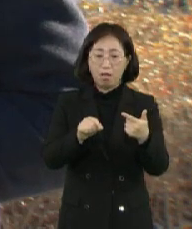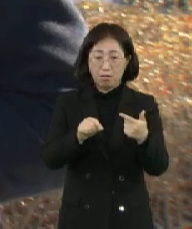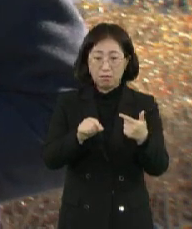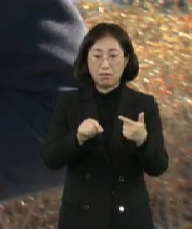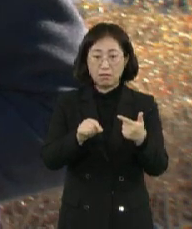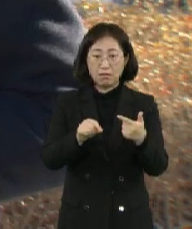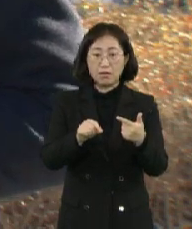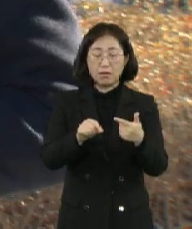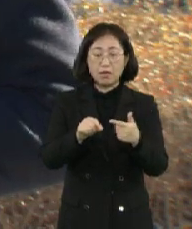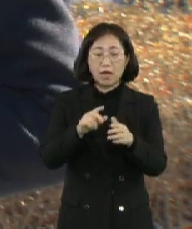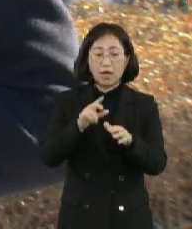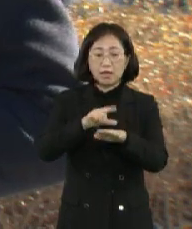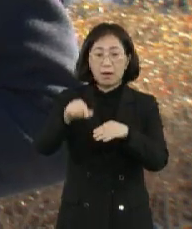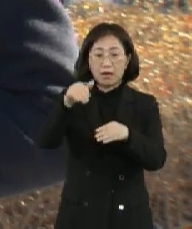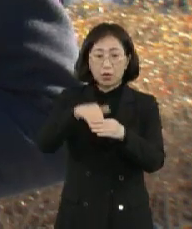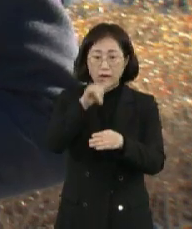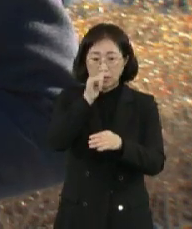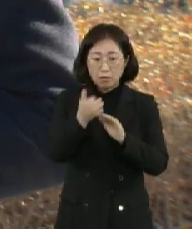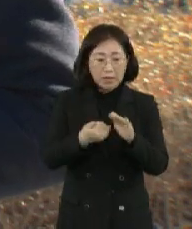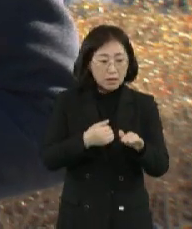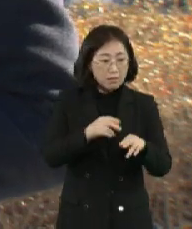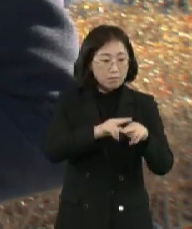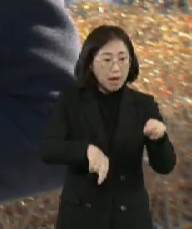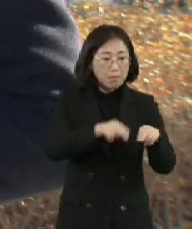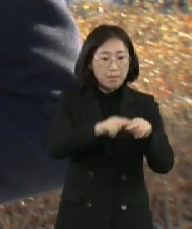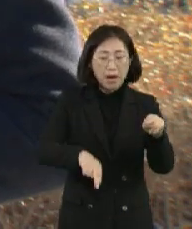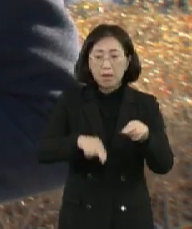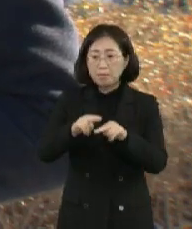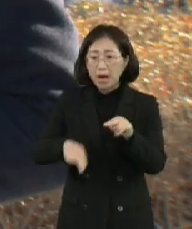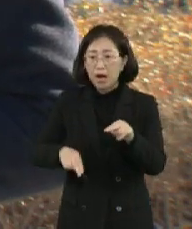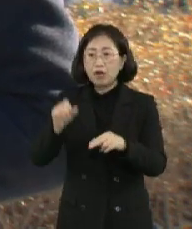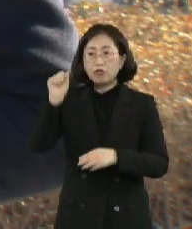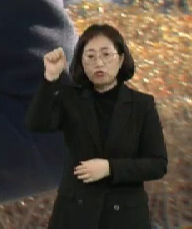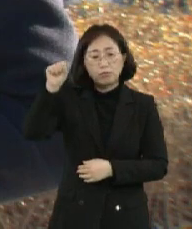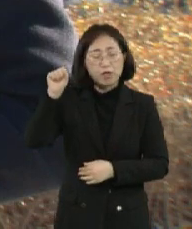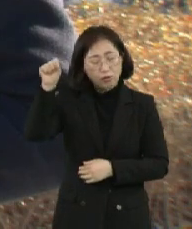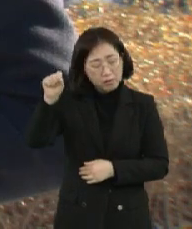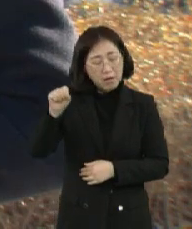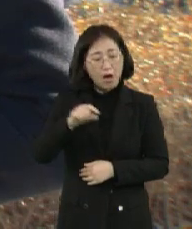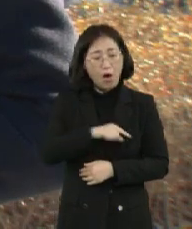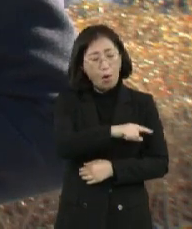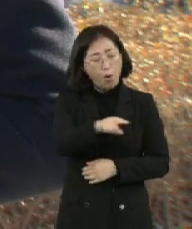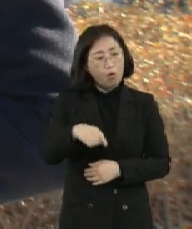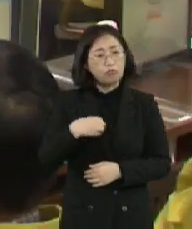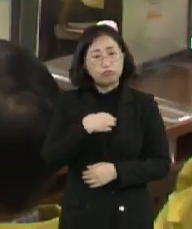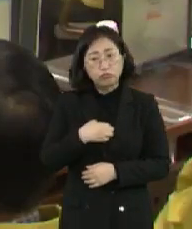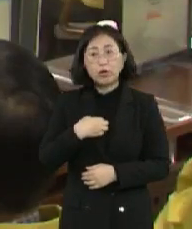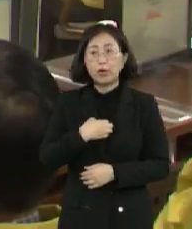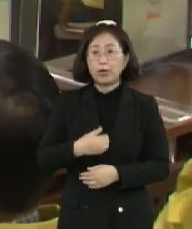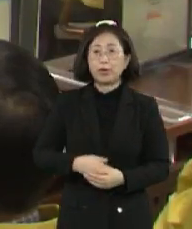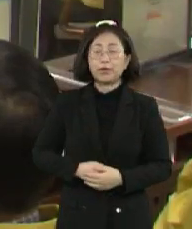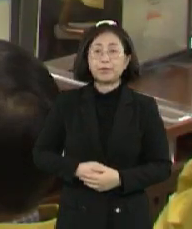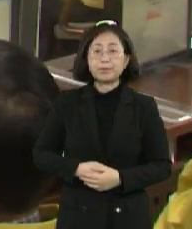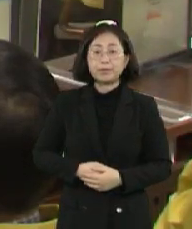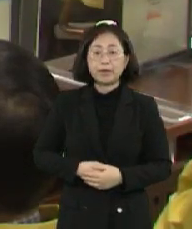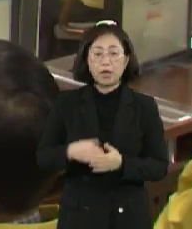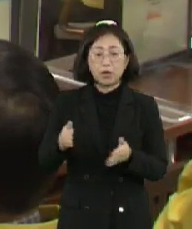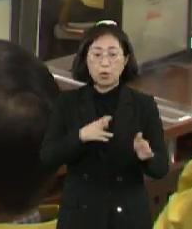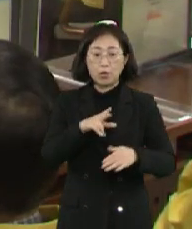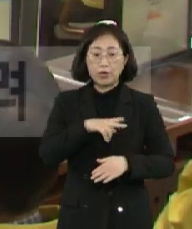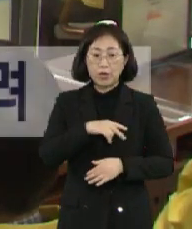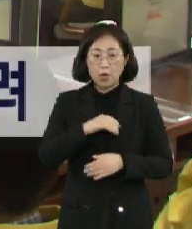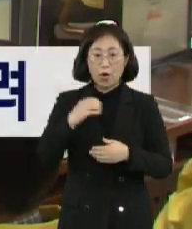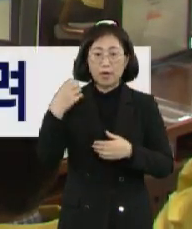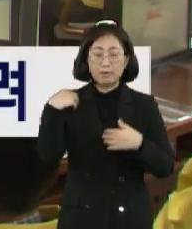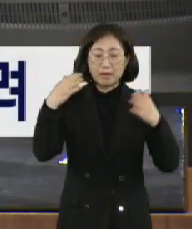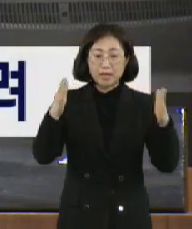너무 많은 도의원이 지방선거에 뛰어든 이례적인 현 상황에 대해 우려의 목소리가 나오고 있습니다. 현 도의회 임기